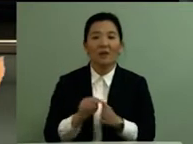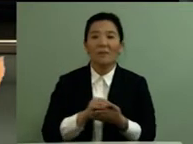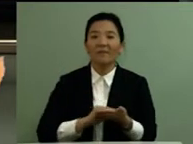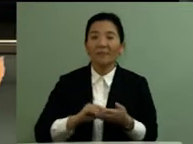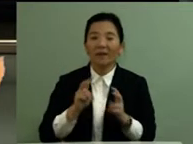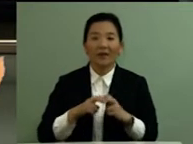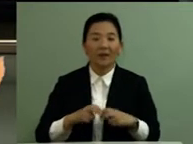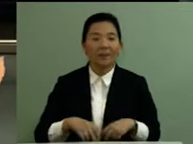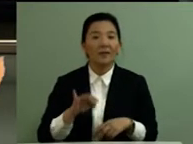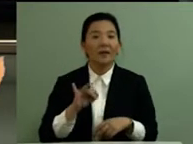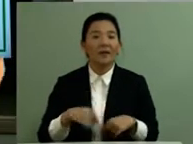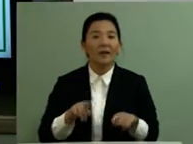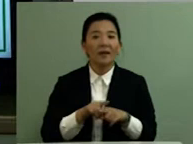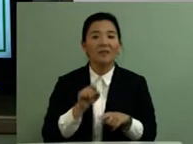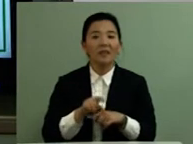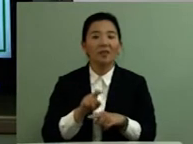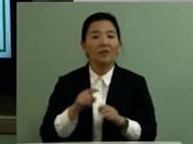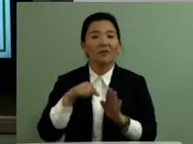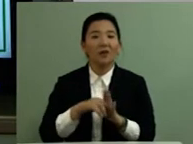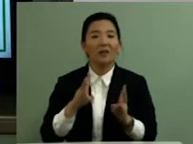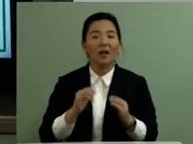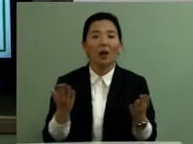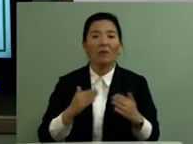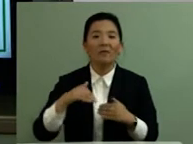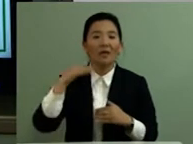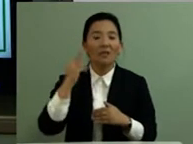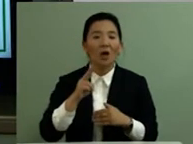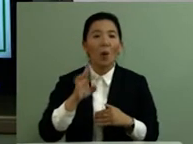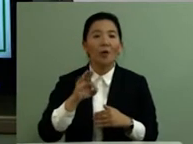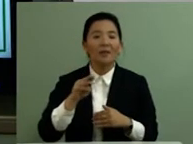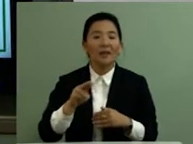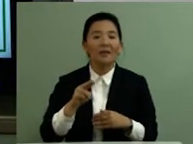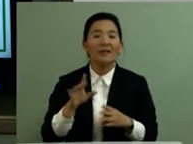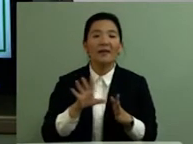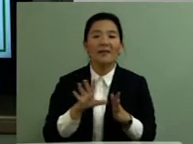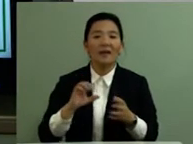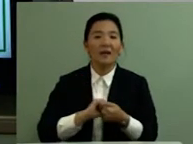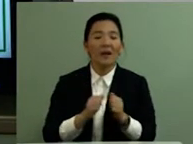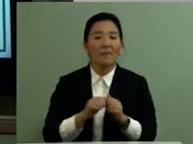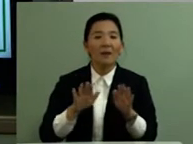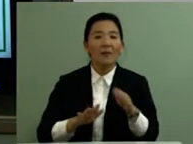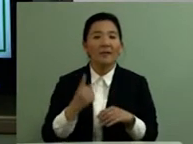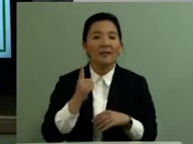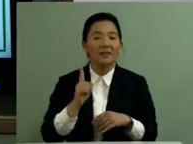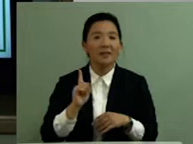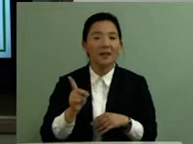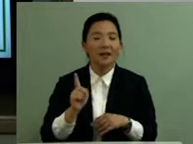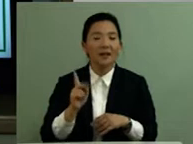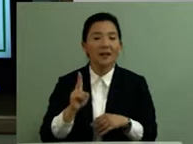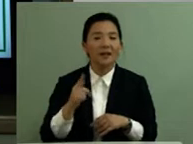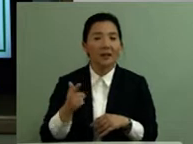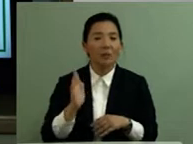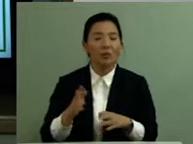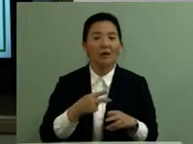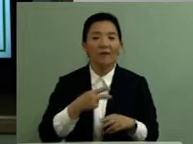это и проверим. Итак, задача заключалась, на какой высоте потенциальная энергия камня массой 21 кг будет